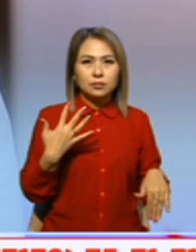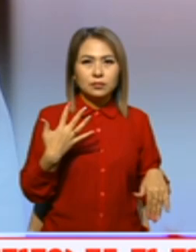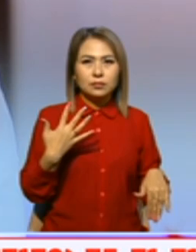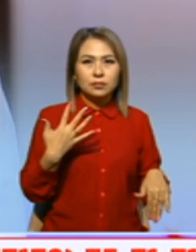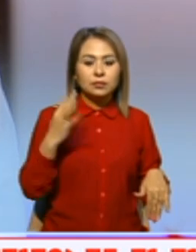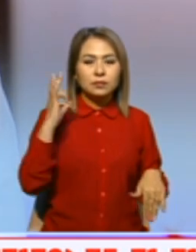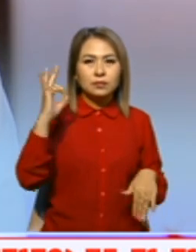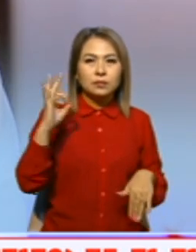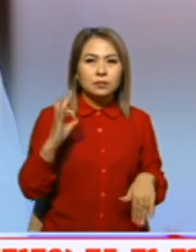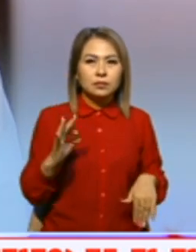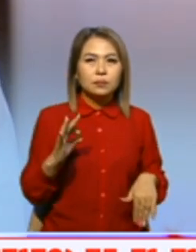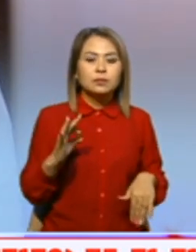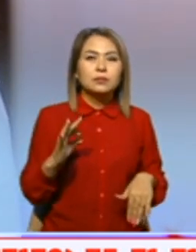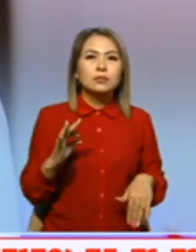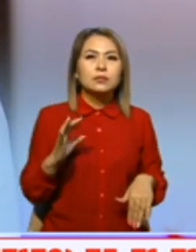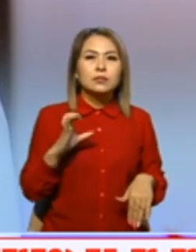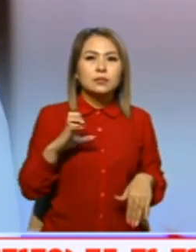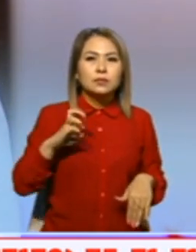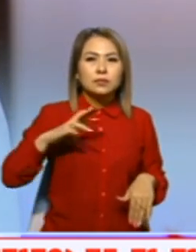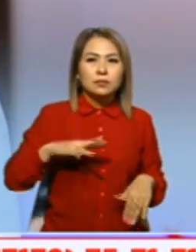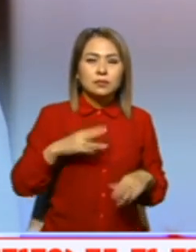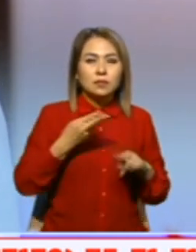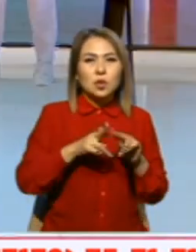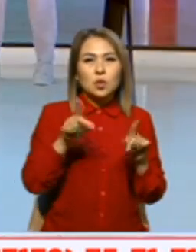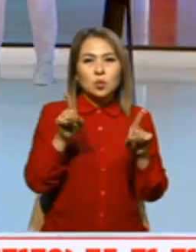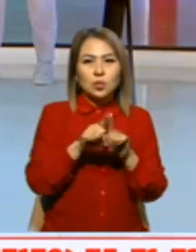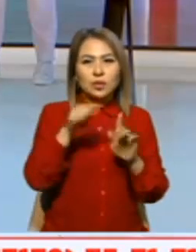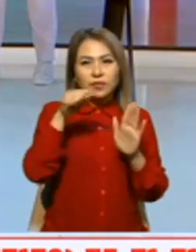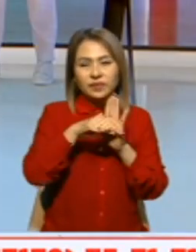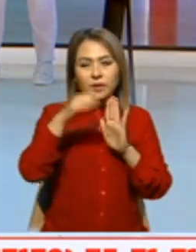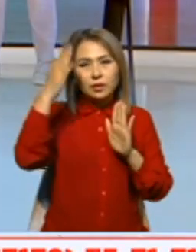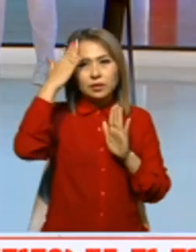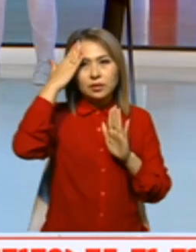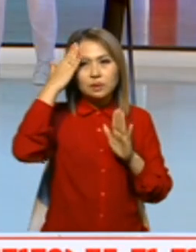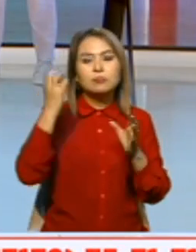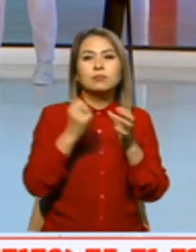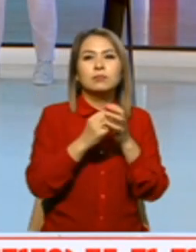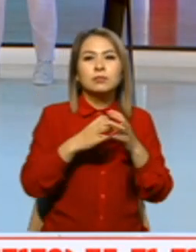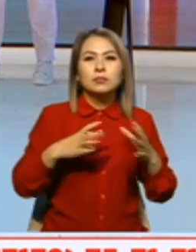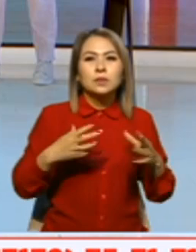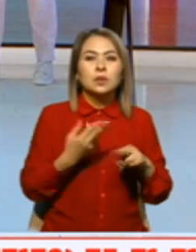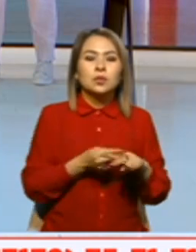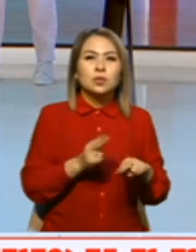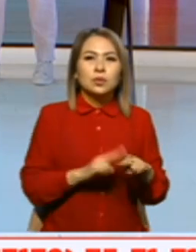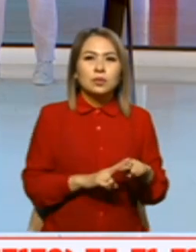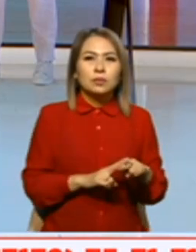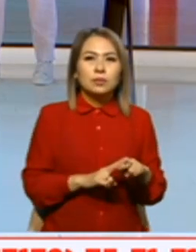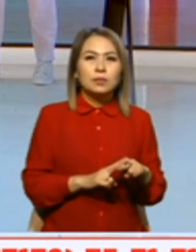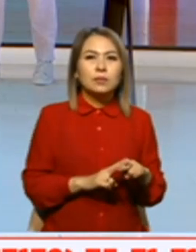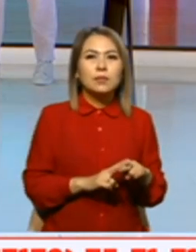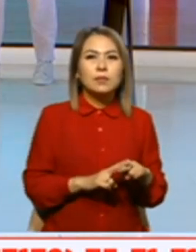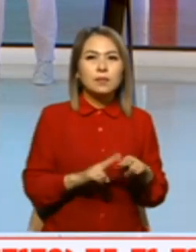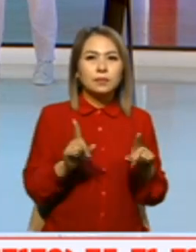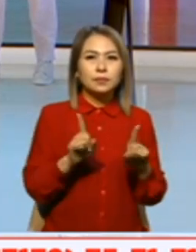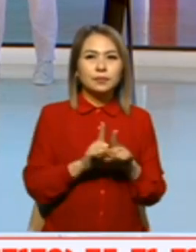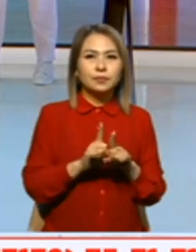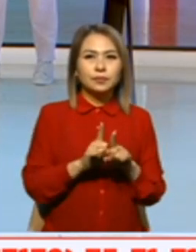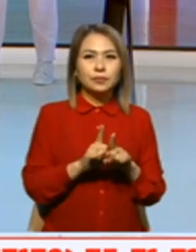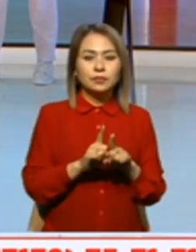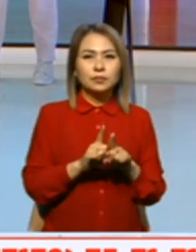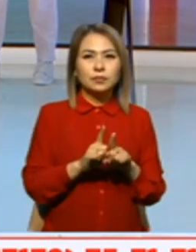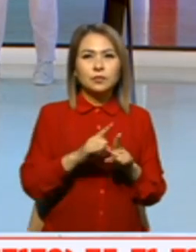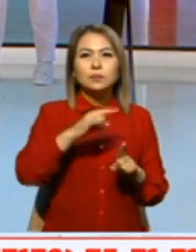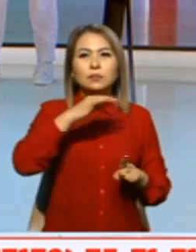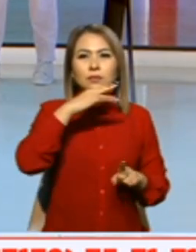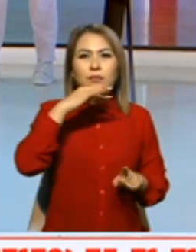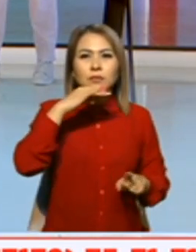0,5 сантиметрға өсе өтіратты. Сол сияқты ішіндегі мида өсе отырады баланың. Сондықтан мынау межполушарный пространствода